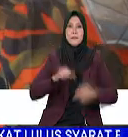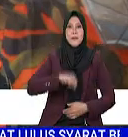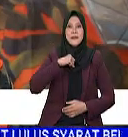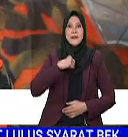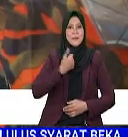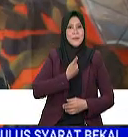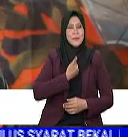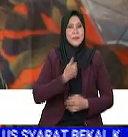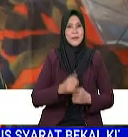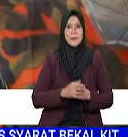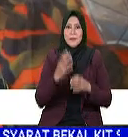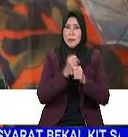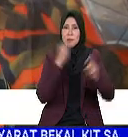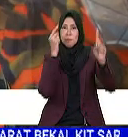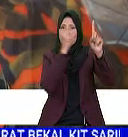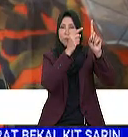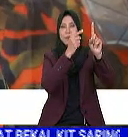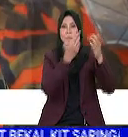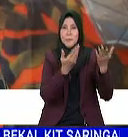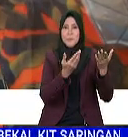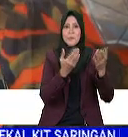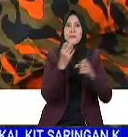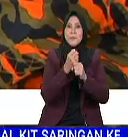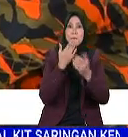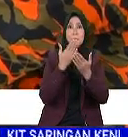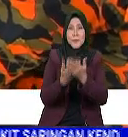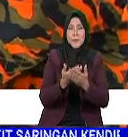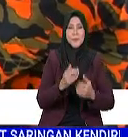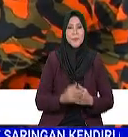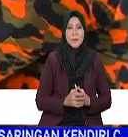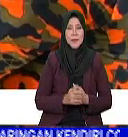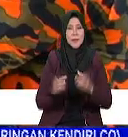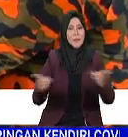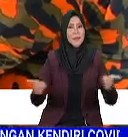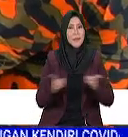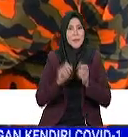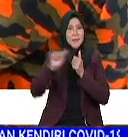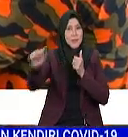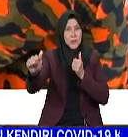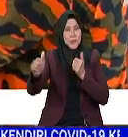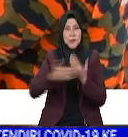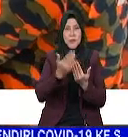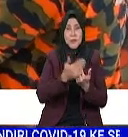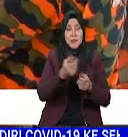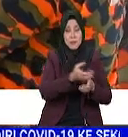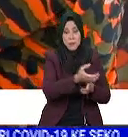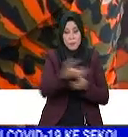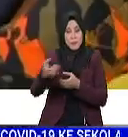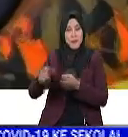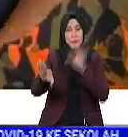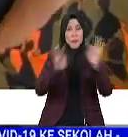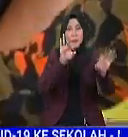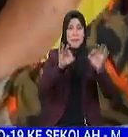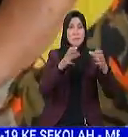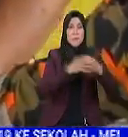there Bapak capai benda yang sangat baik sebagai sebuah daerah yang jauh dari kemudahan kebanggaan pemilihan